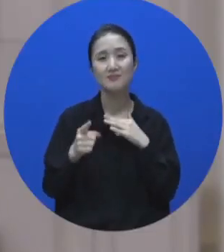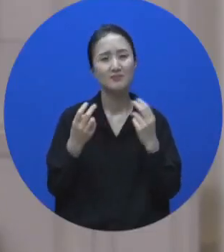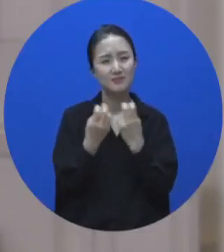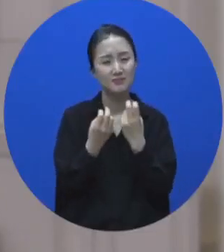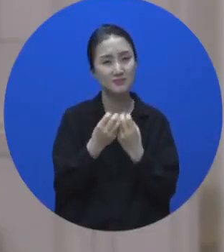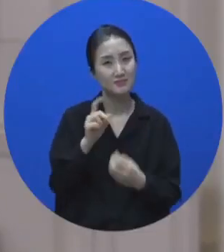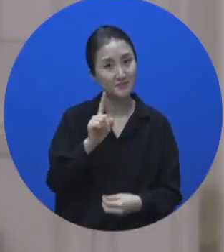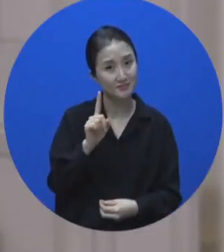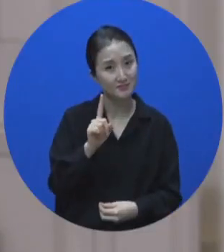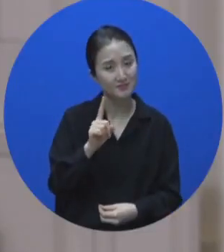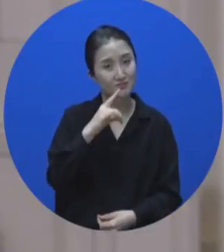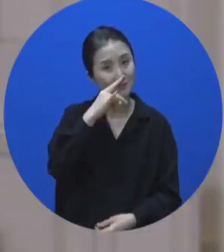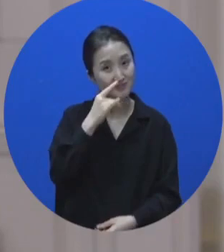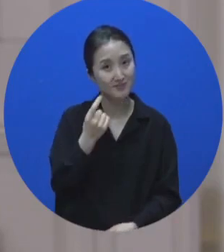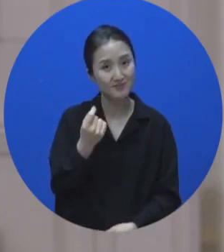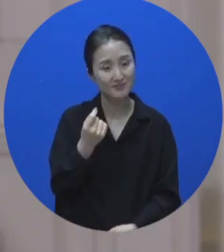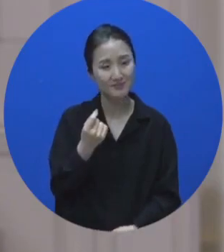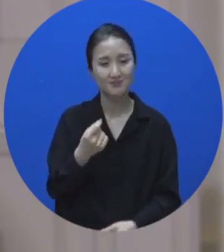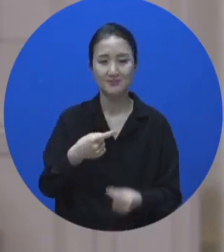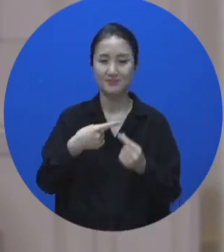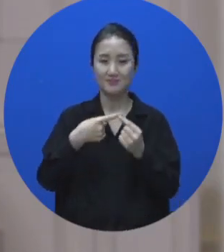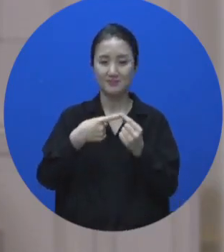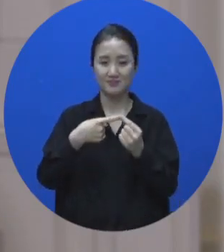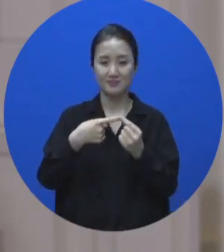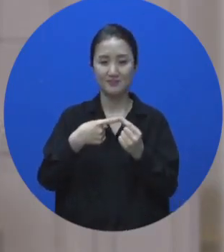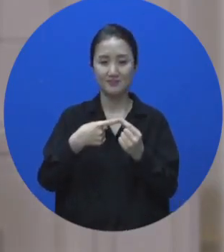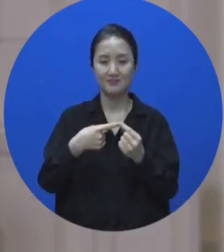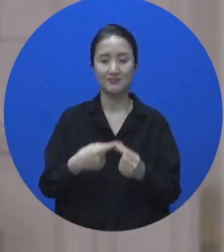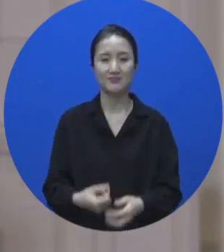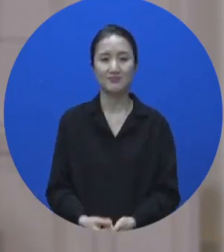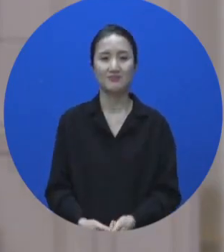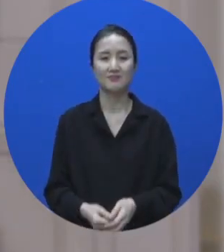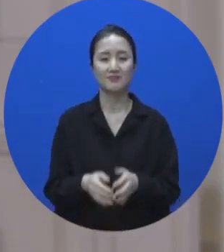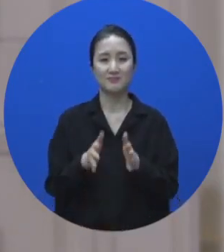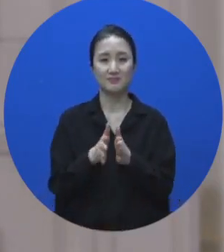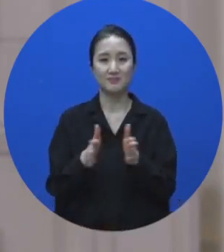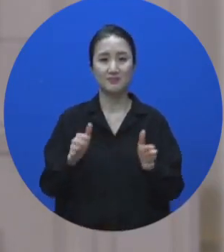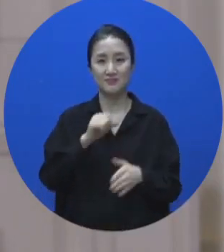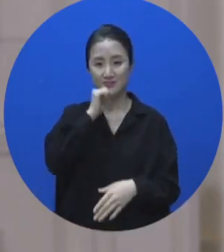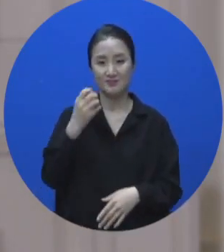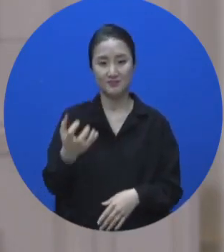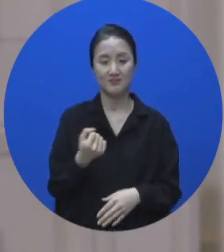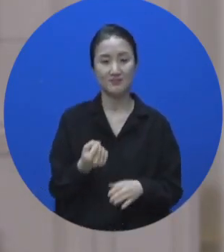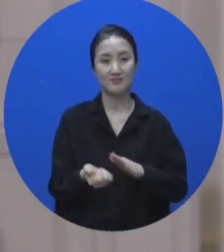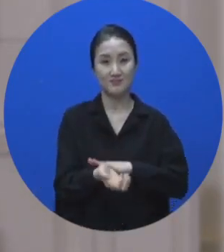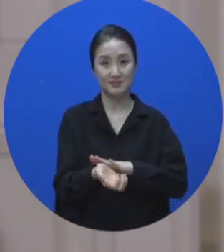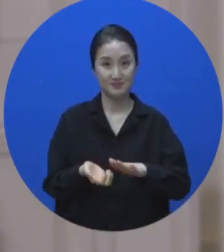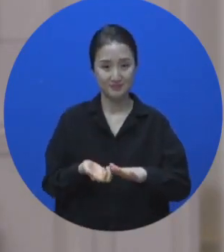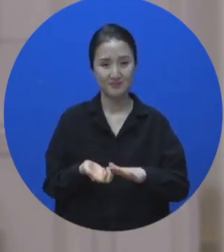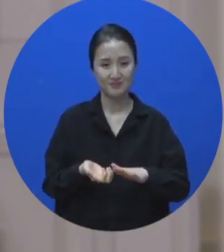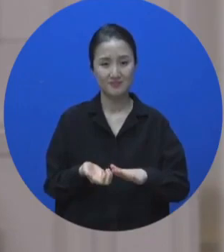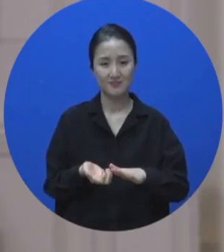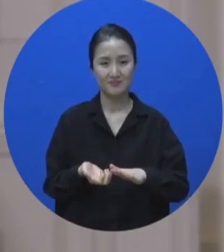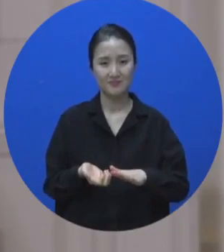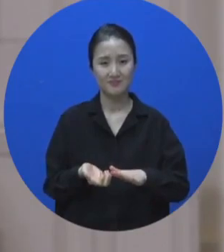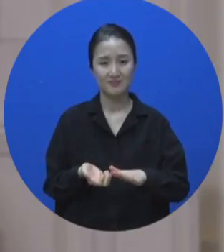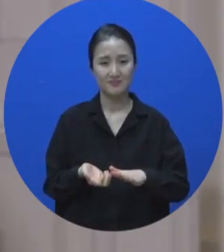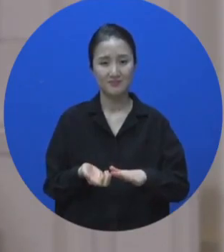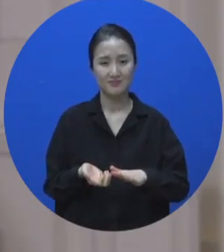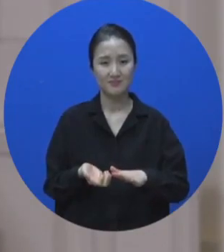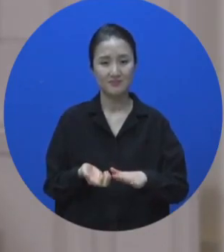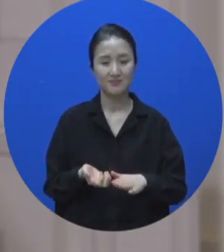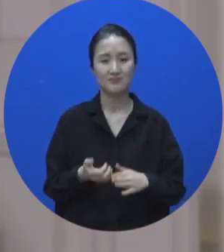갖고 싶은데 그 방법이 뭘까 라는 생각이 드는데요 첫 번째 방법입니다 분양 받기 전까지는